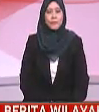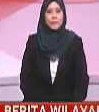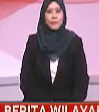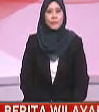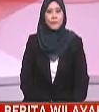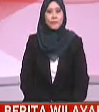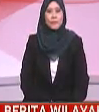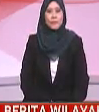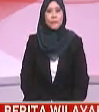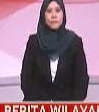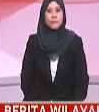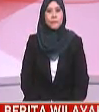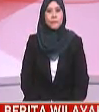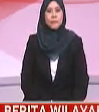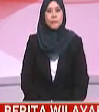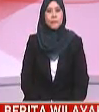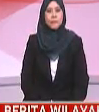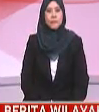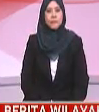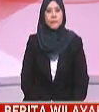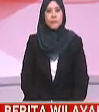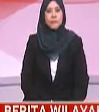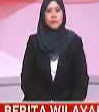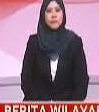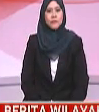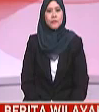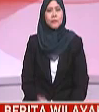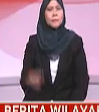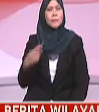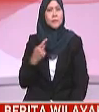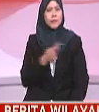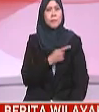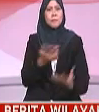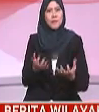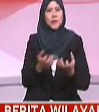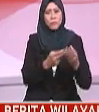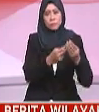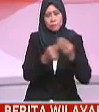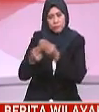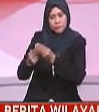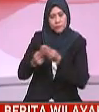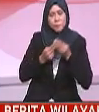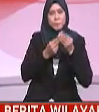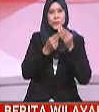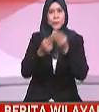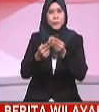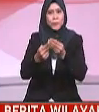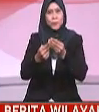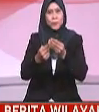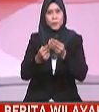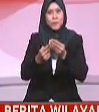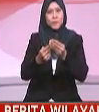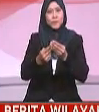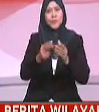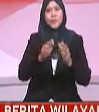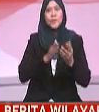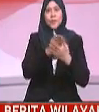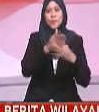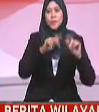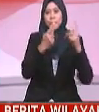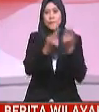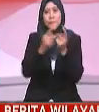Bagi kita, kita mau bersatu padu menyatukan rakyat kita melalui